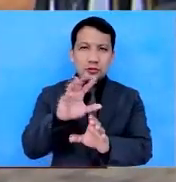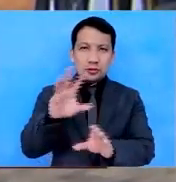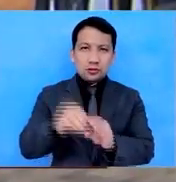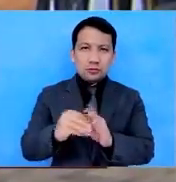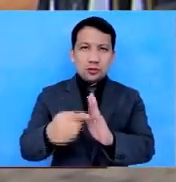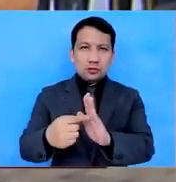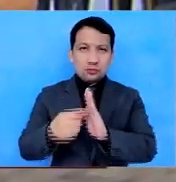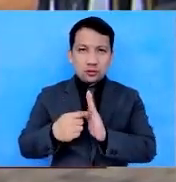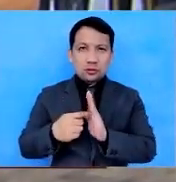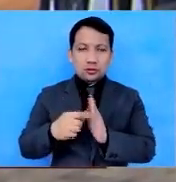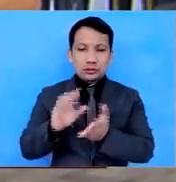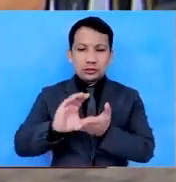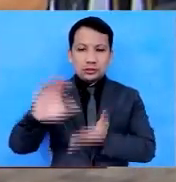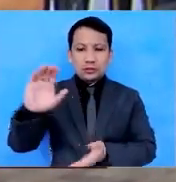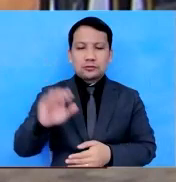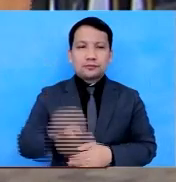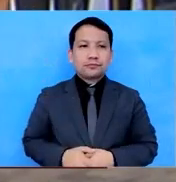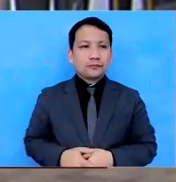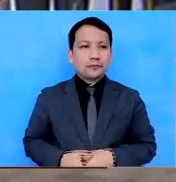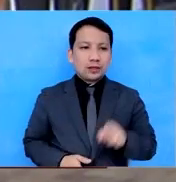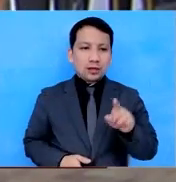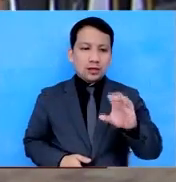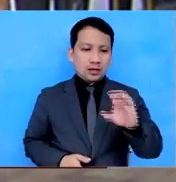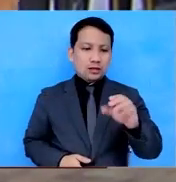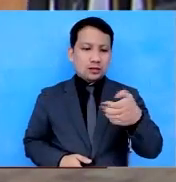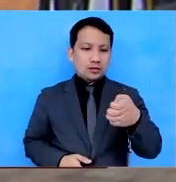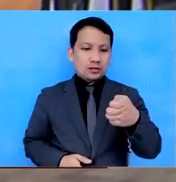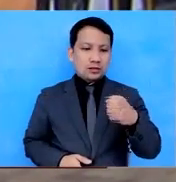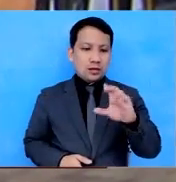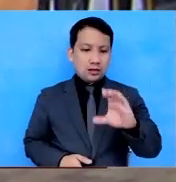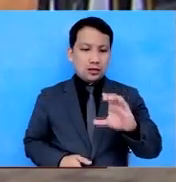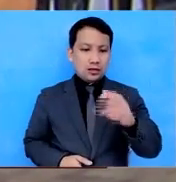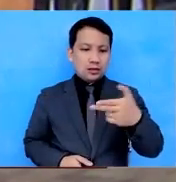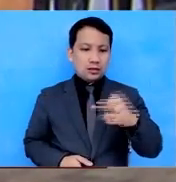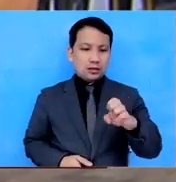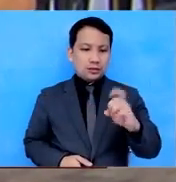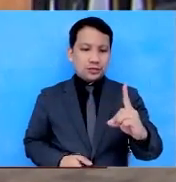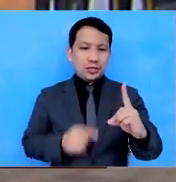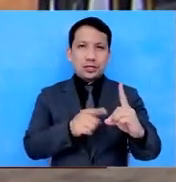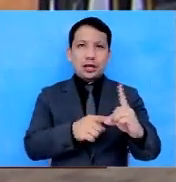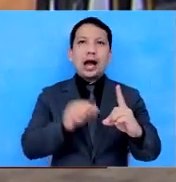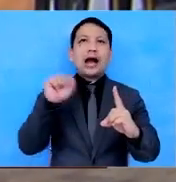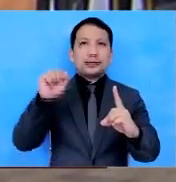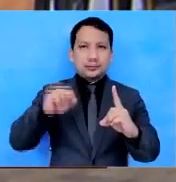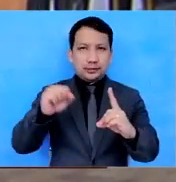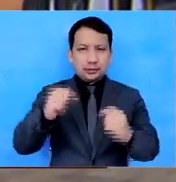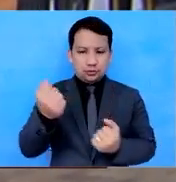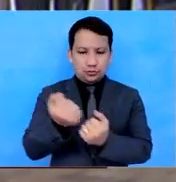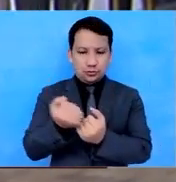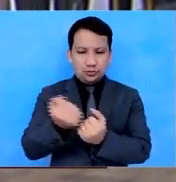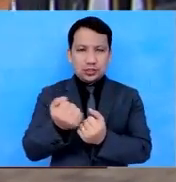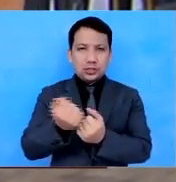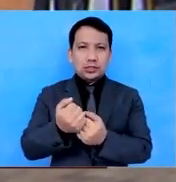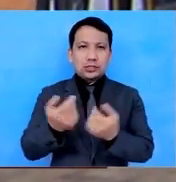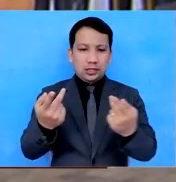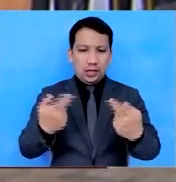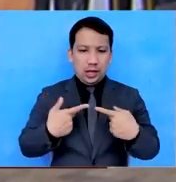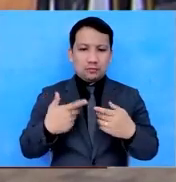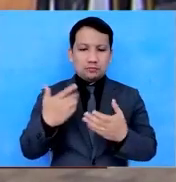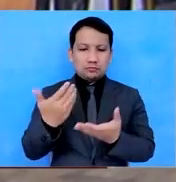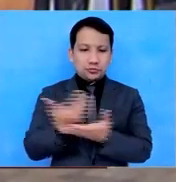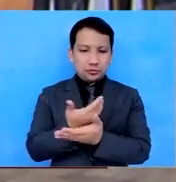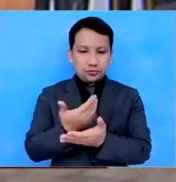ang Commission on Higher Education o CHED, suportado ang pagpapatupad ng mandatory ROTC. Hindi na raw kasi